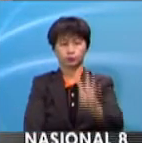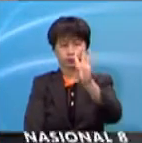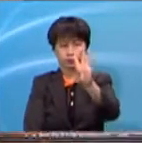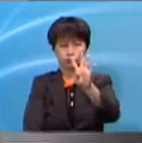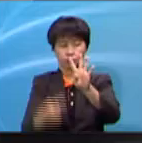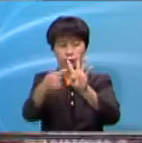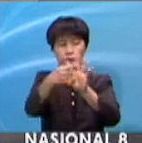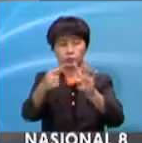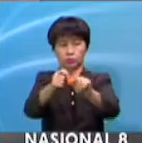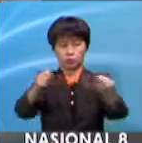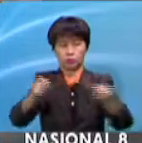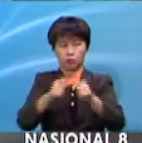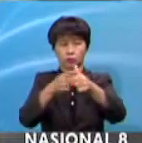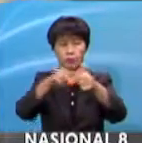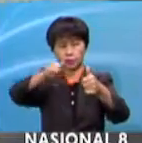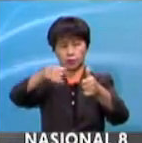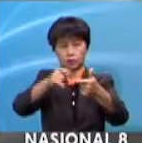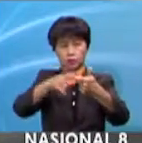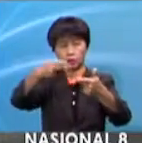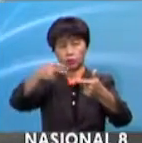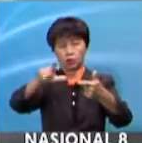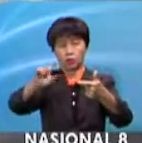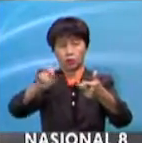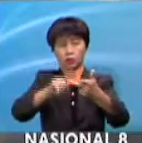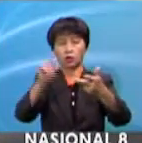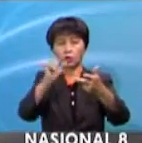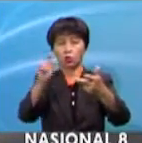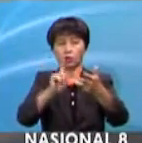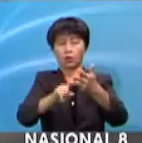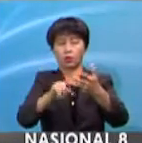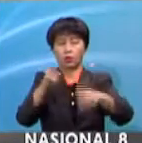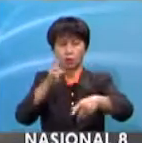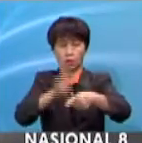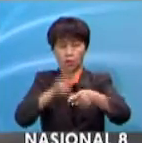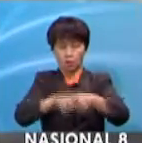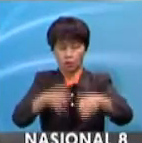lokasi wabak denggi iaitu Petaling, Hulu Langat, Gombak dan Kelang